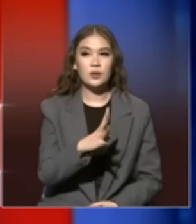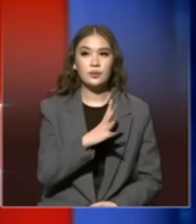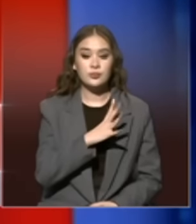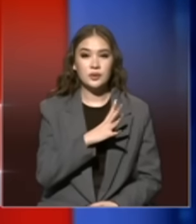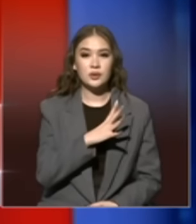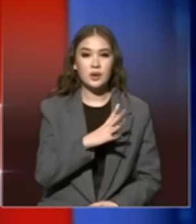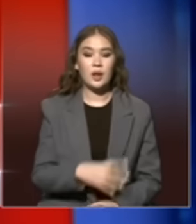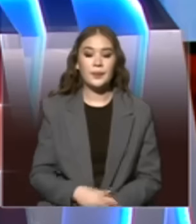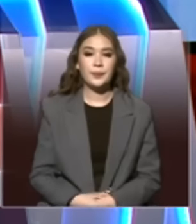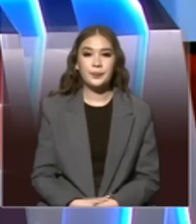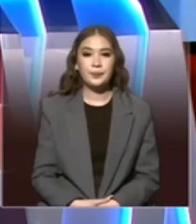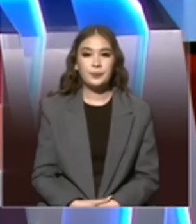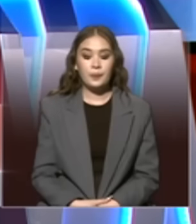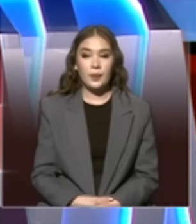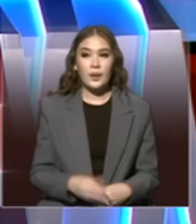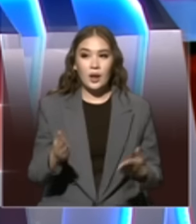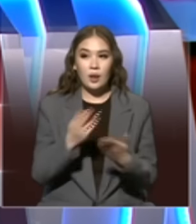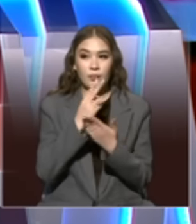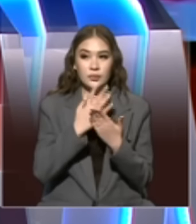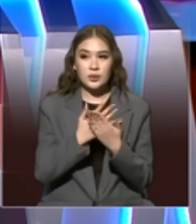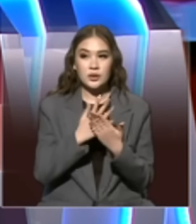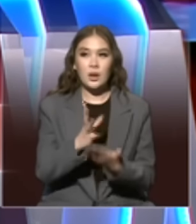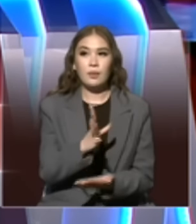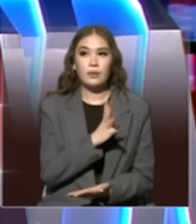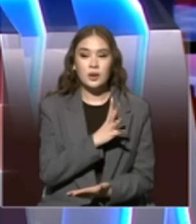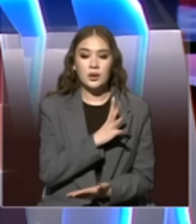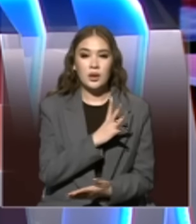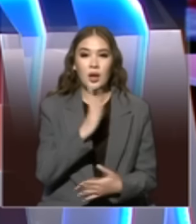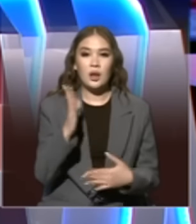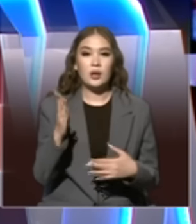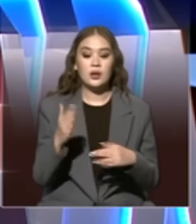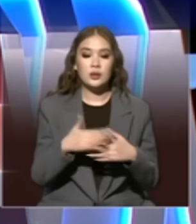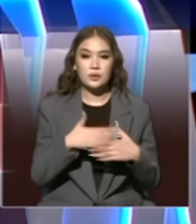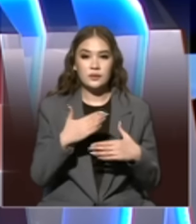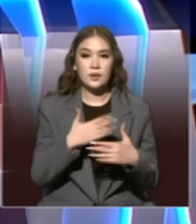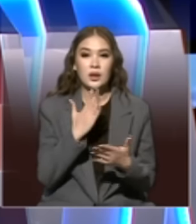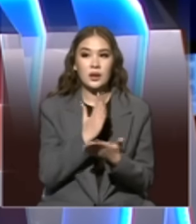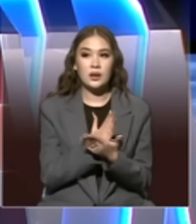қылмыскер деп үкім шыққан адамның өзі ақталып кетіп жатқан жағдайлар бар.